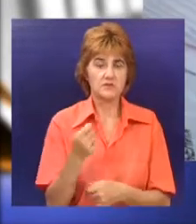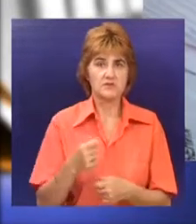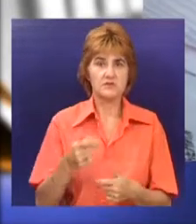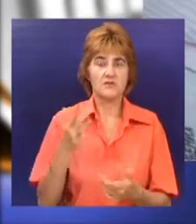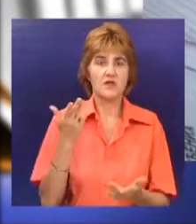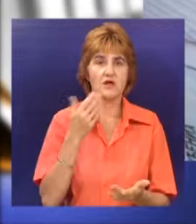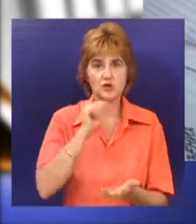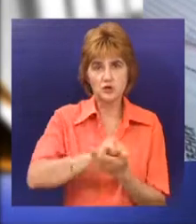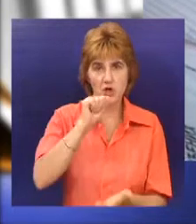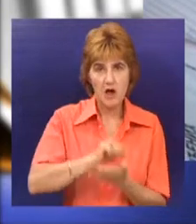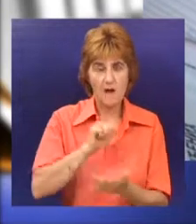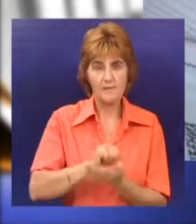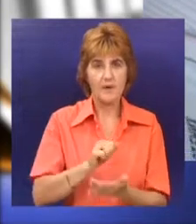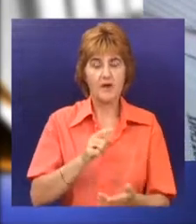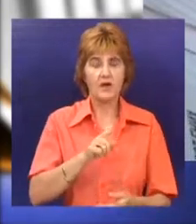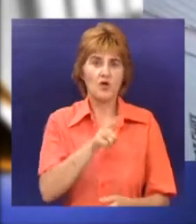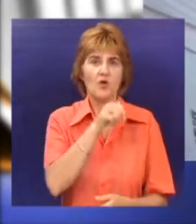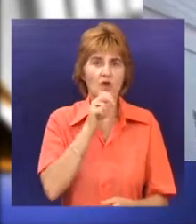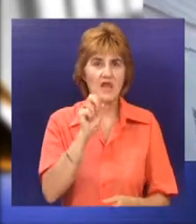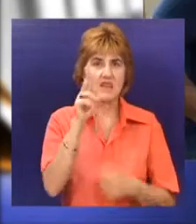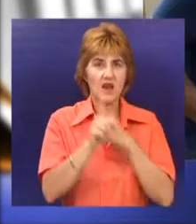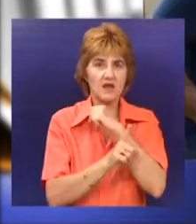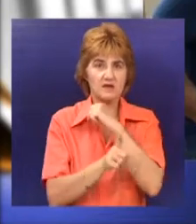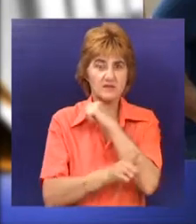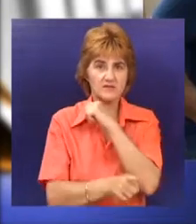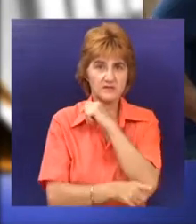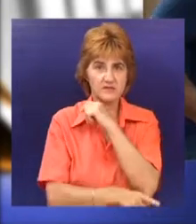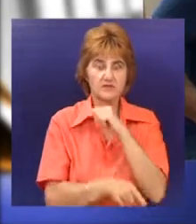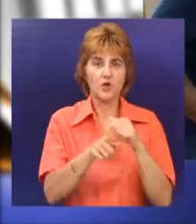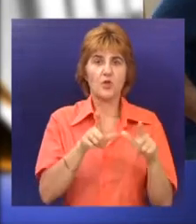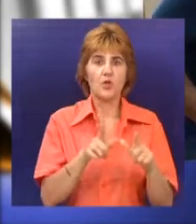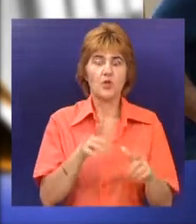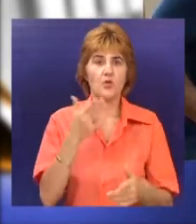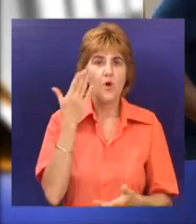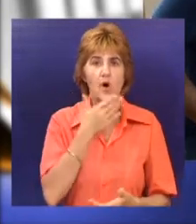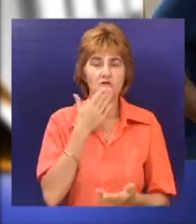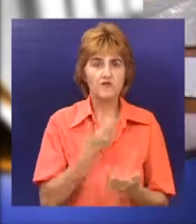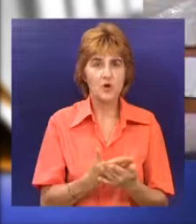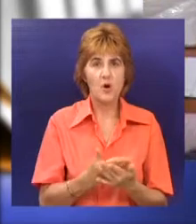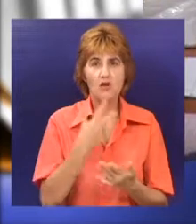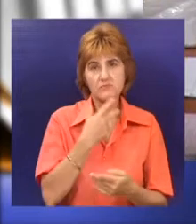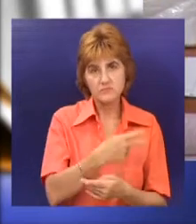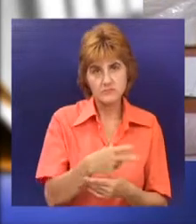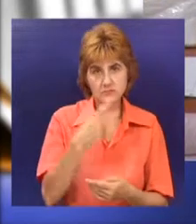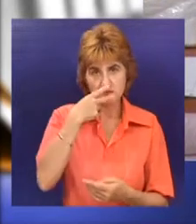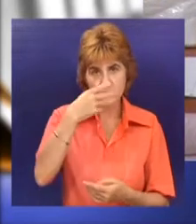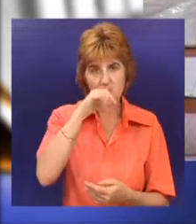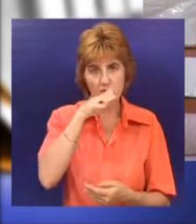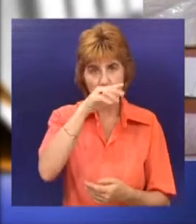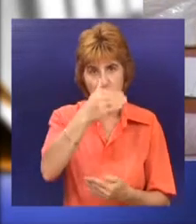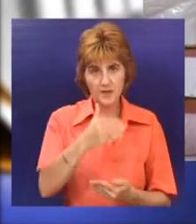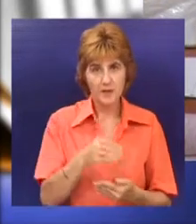arhitekturu, tehničar štampe, samo su neki od 13 profila koje su sada već bivši osnovnoškolci mogli da izaberu pri upisu